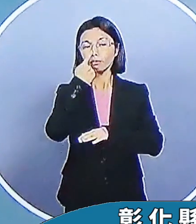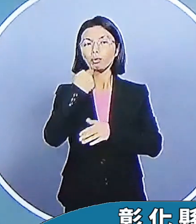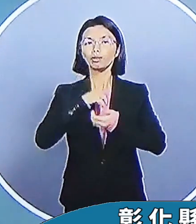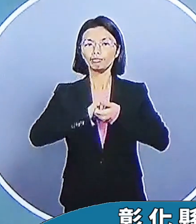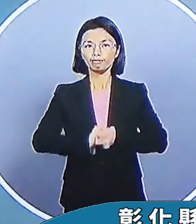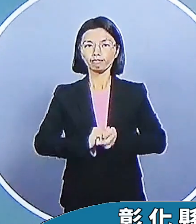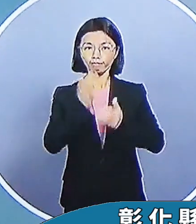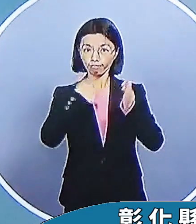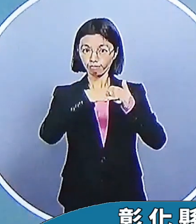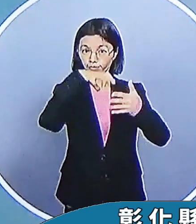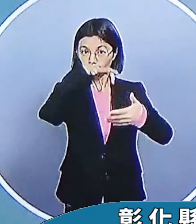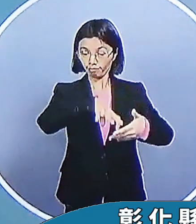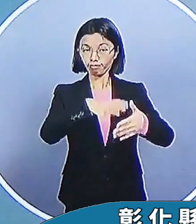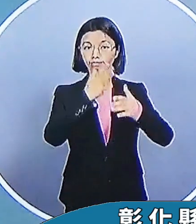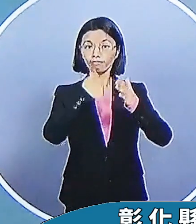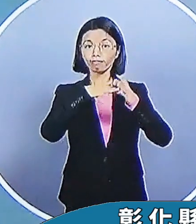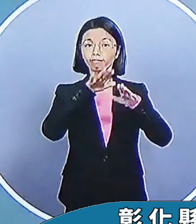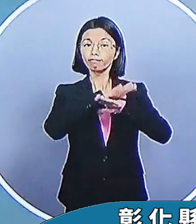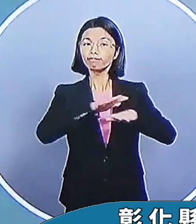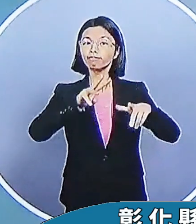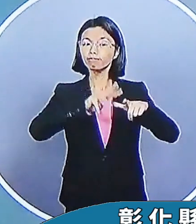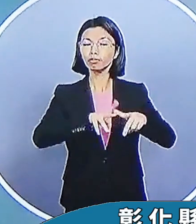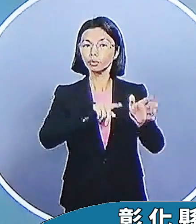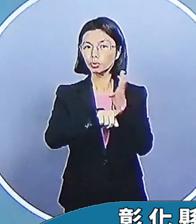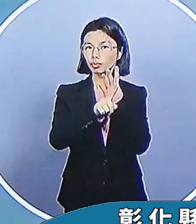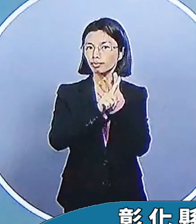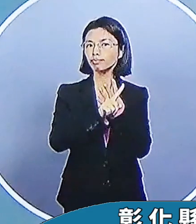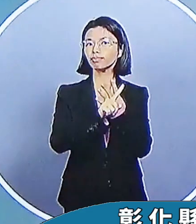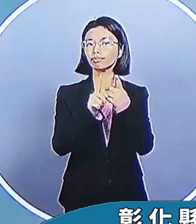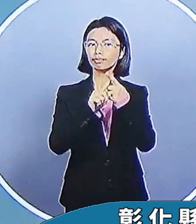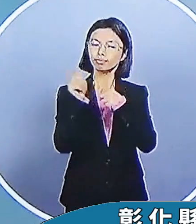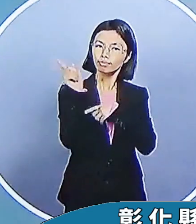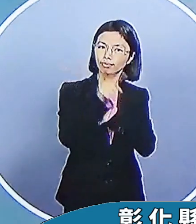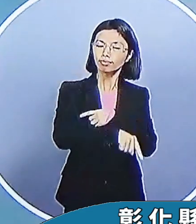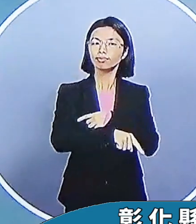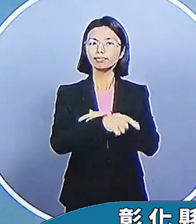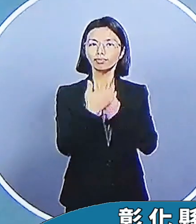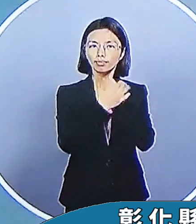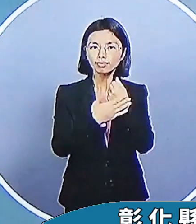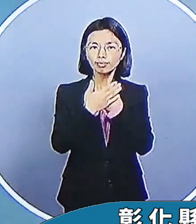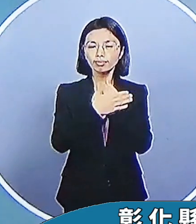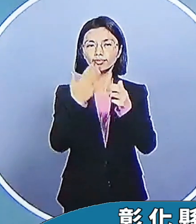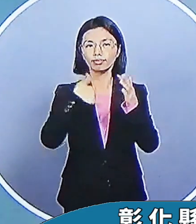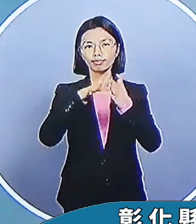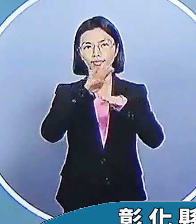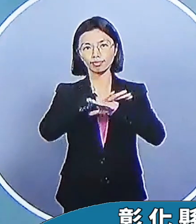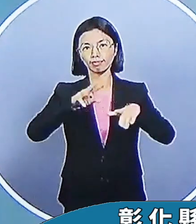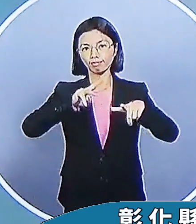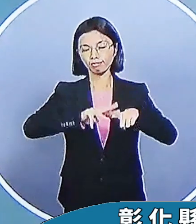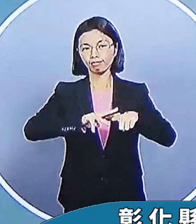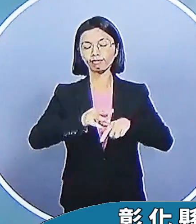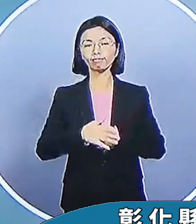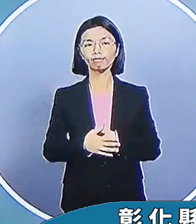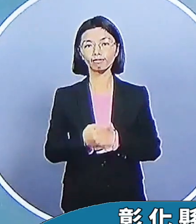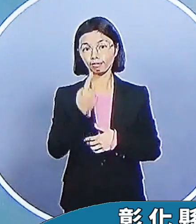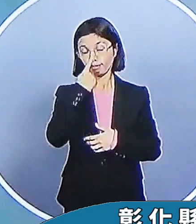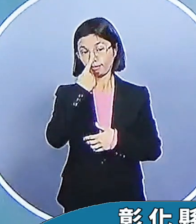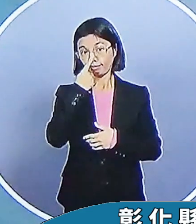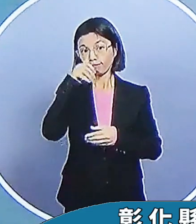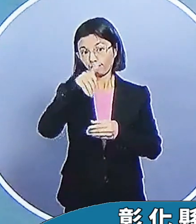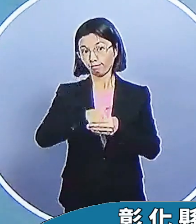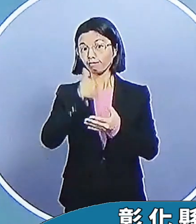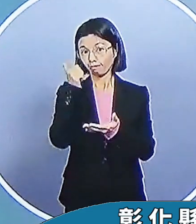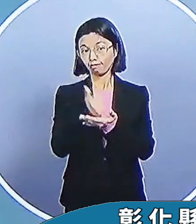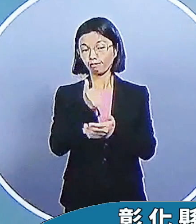学校个即个校园个安全有专业个人士来做维护校园的安全，所以秀芳当选之